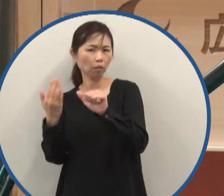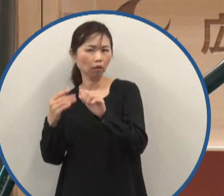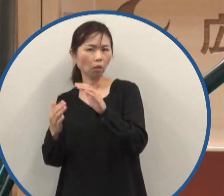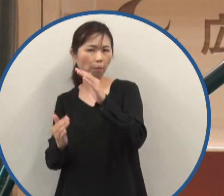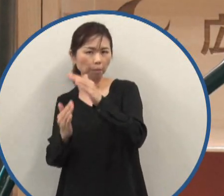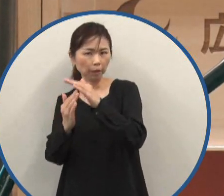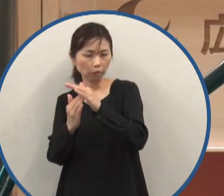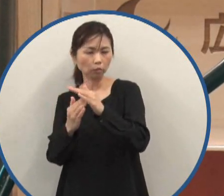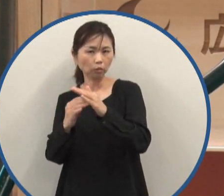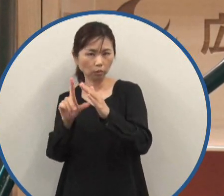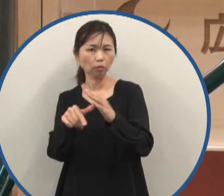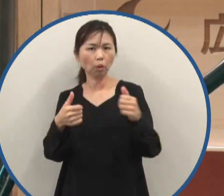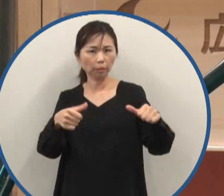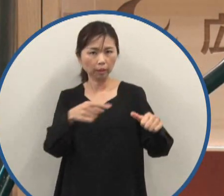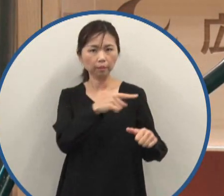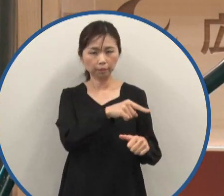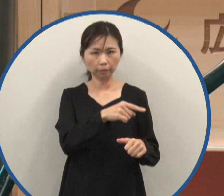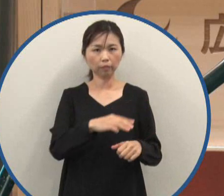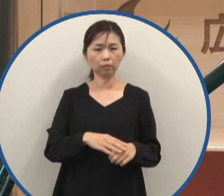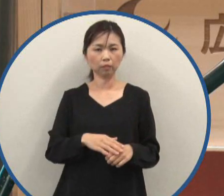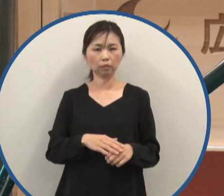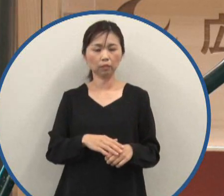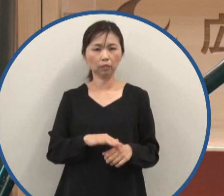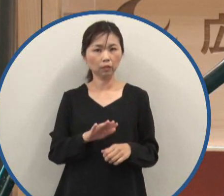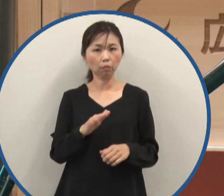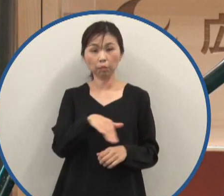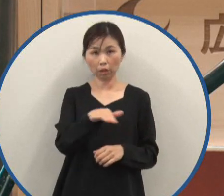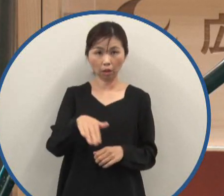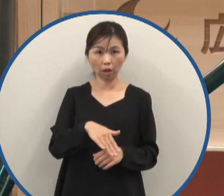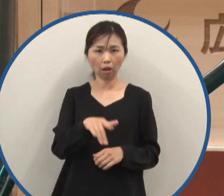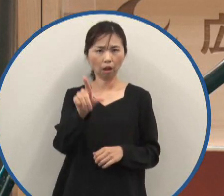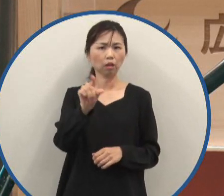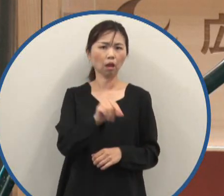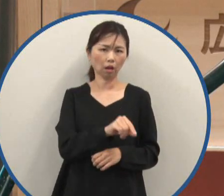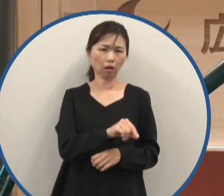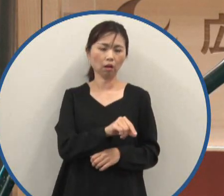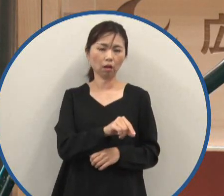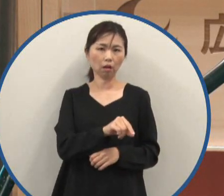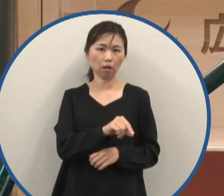しかないんですけども、でも減ったんだという認識になって、